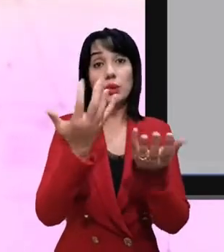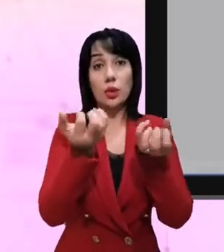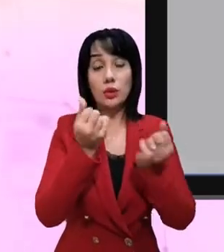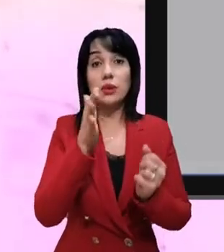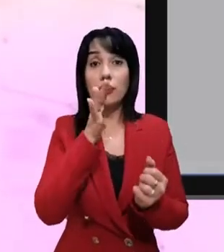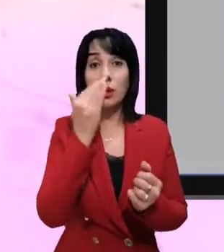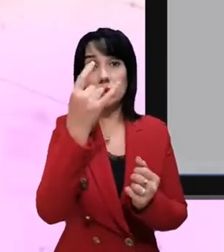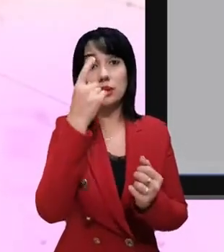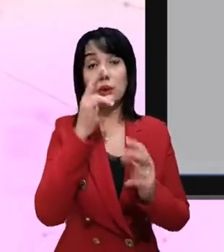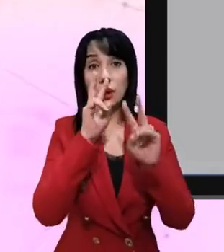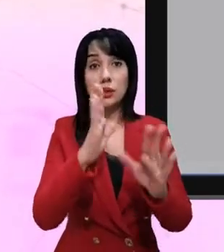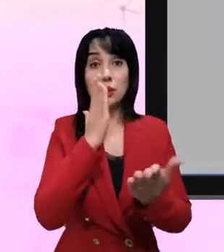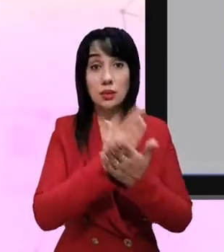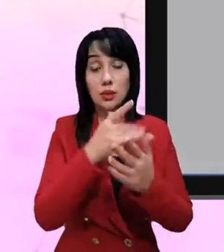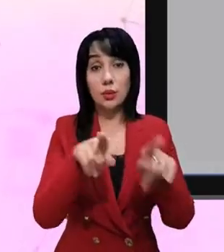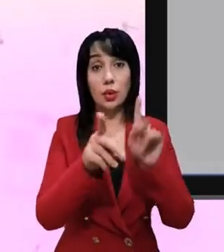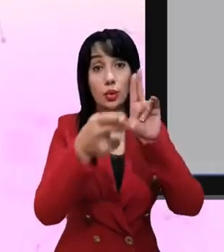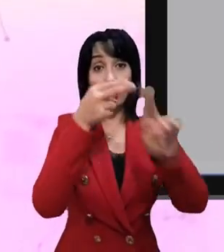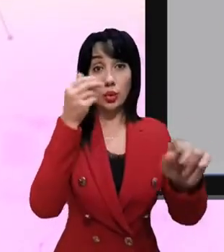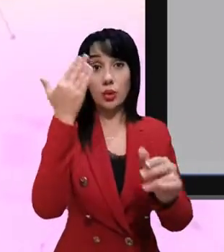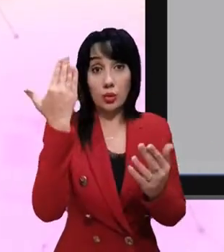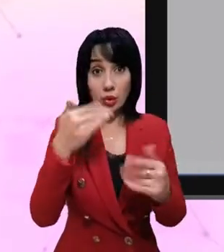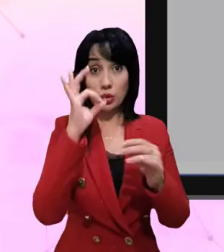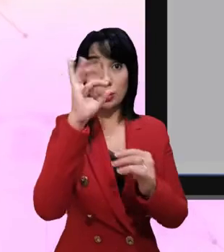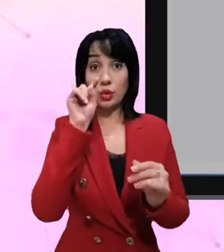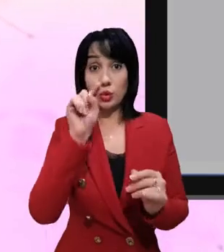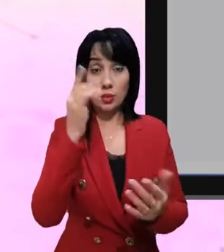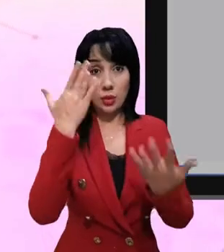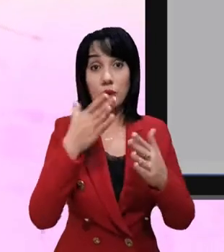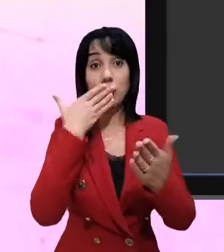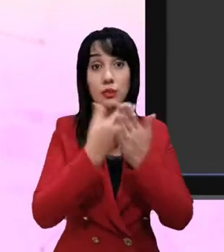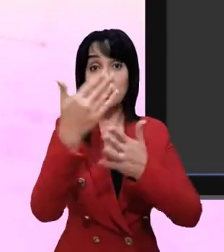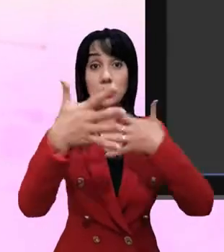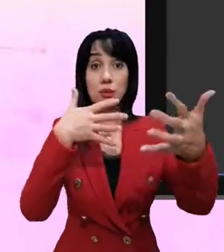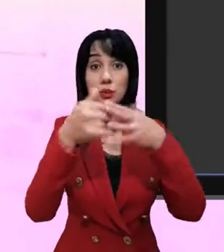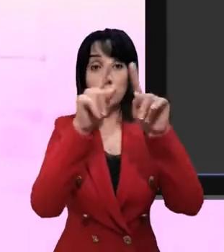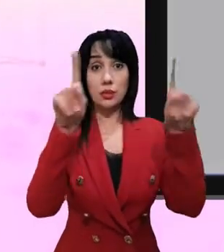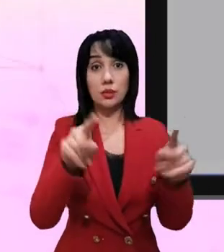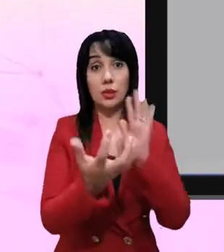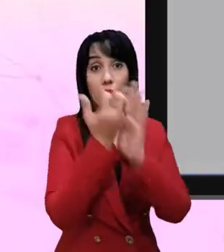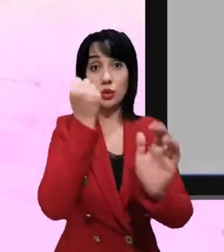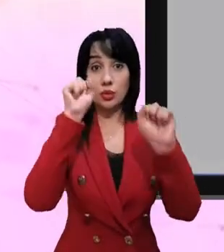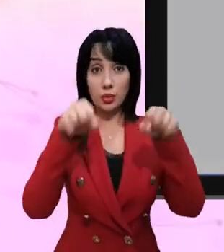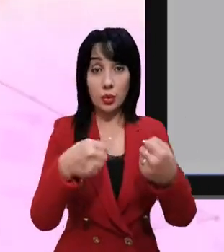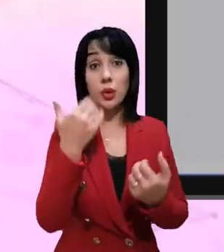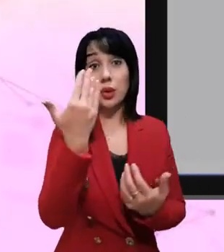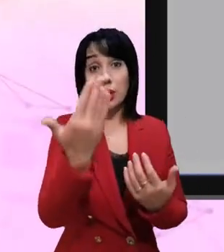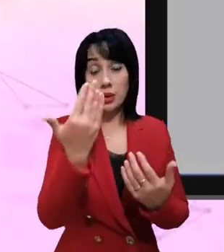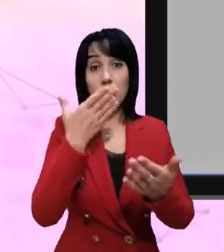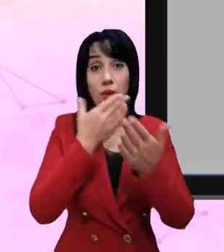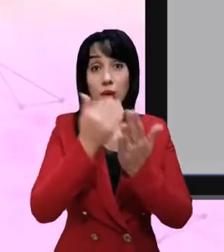abituriyent ro'yxatga olingan vaqt aks etgan bo'ladi. Yuklab olish tugmasi orqali abituriyent qayd varaqasini yuklab olishi